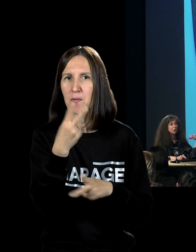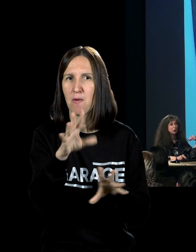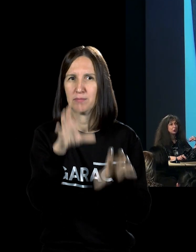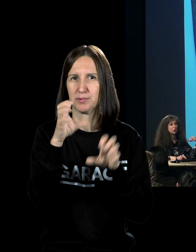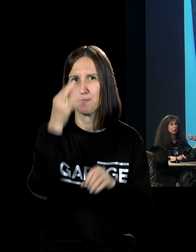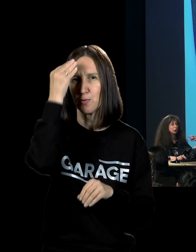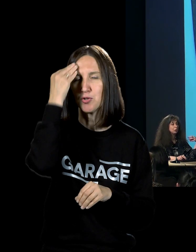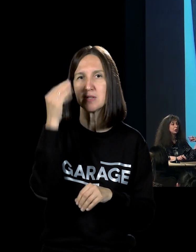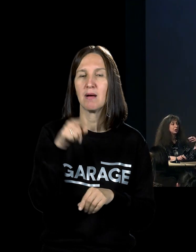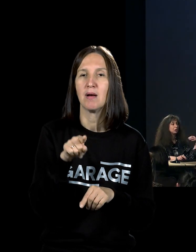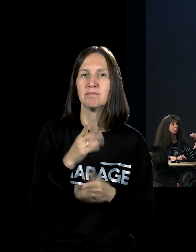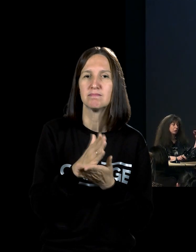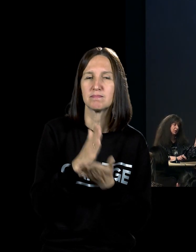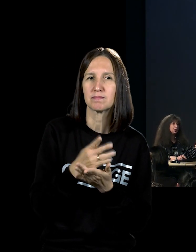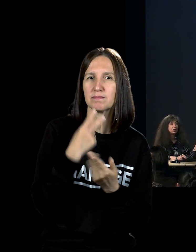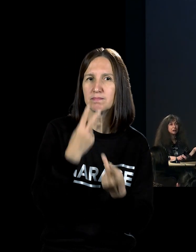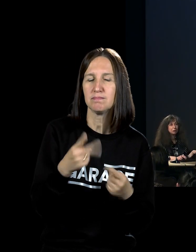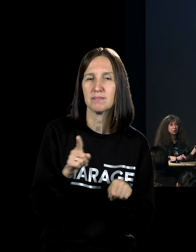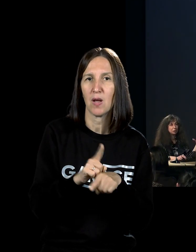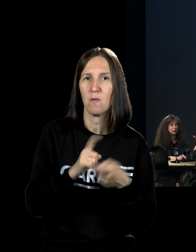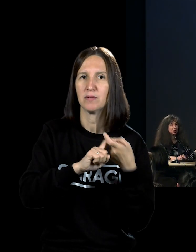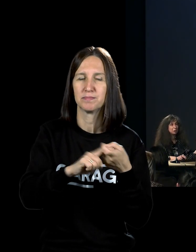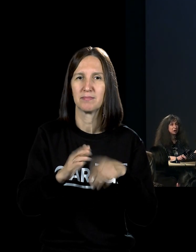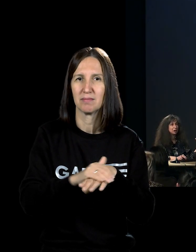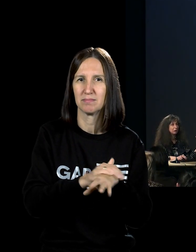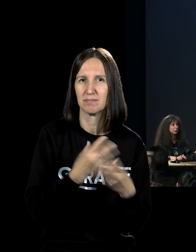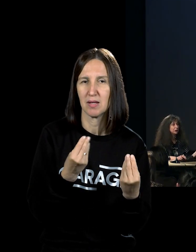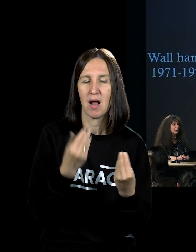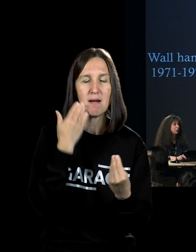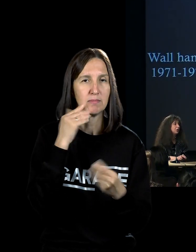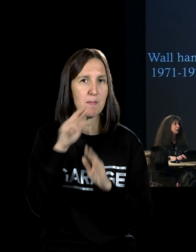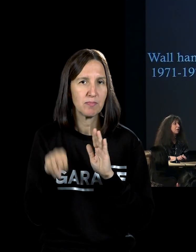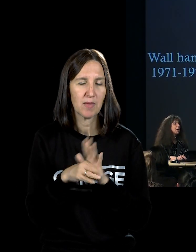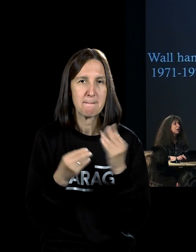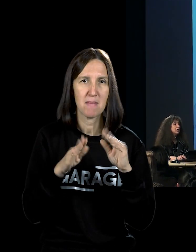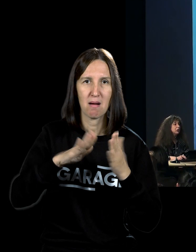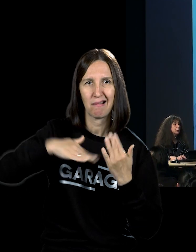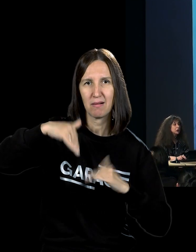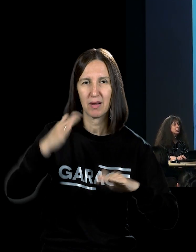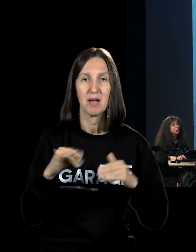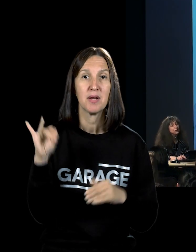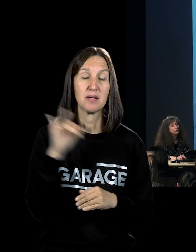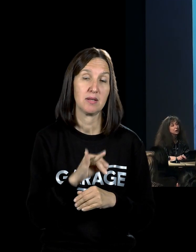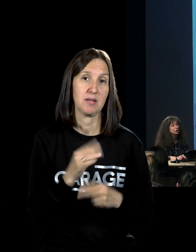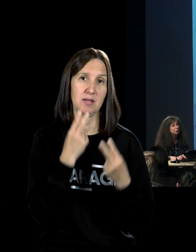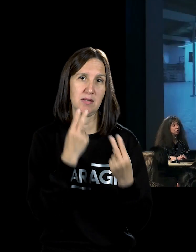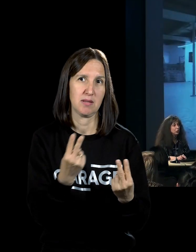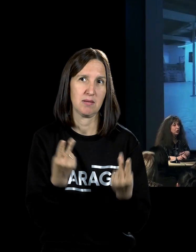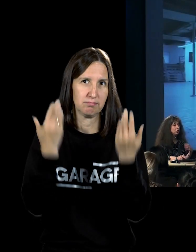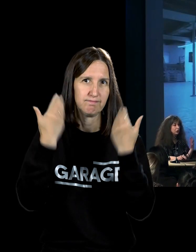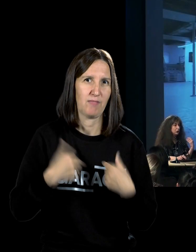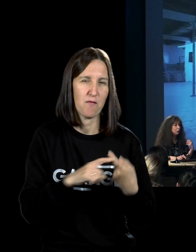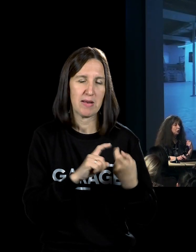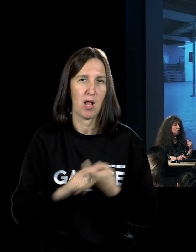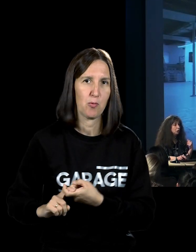что-то имеющее, как что-то предельно тактильное, во-первых, предельно податливое, предельно мягкое и вполне себе физиологичное. Поэтому